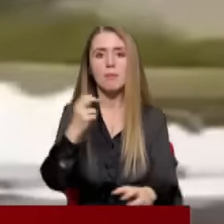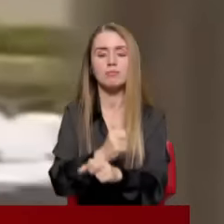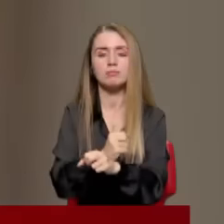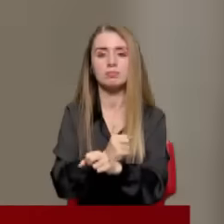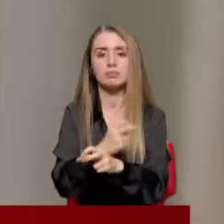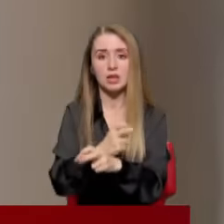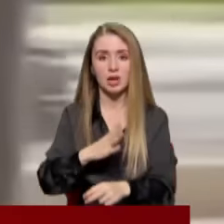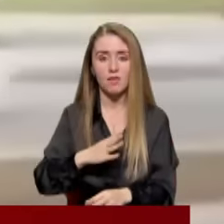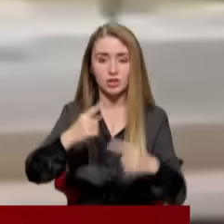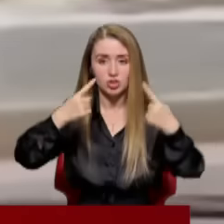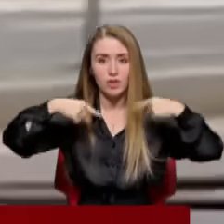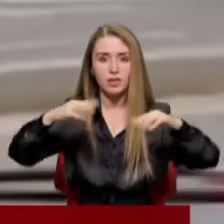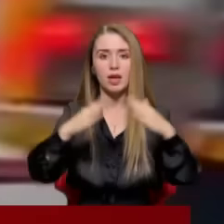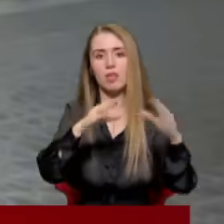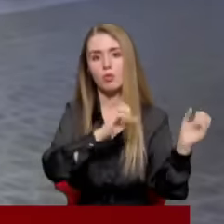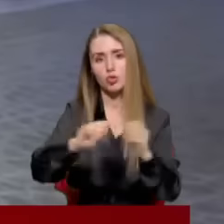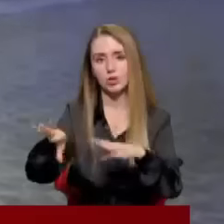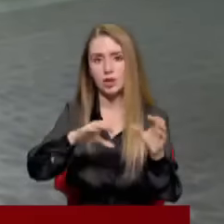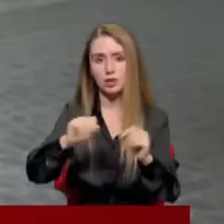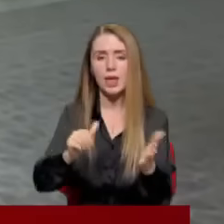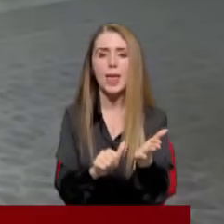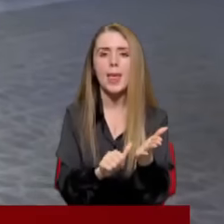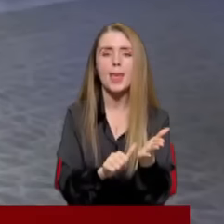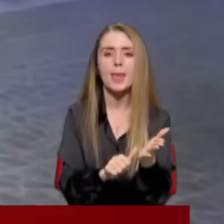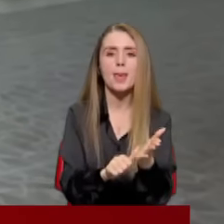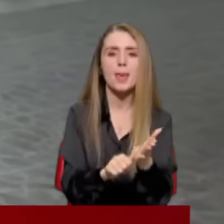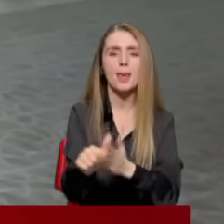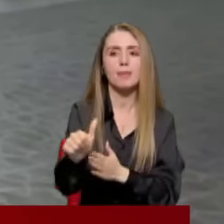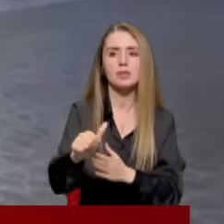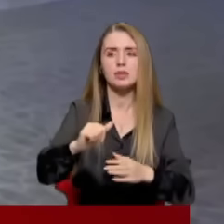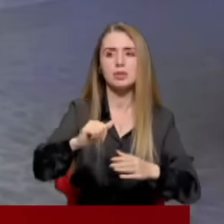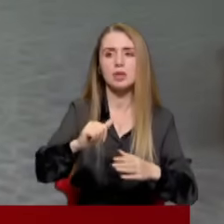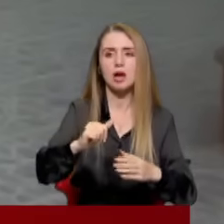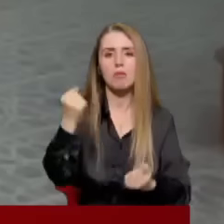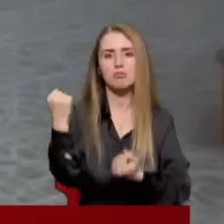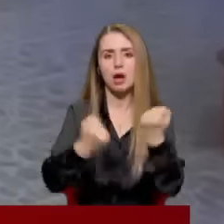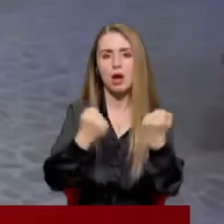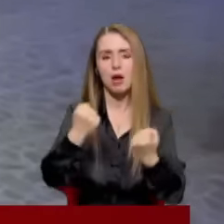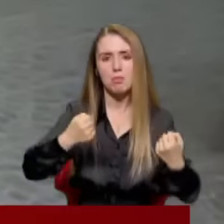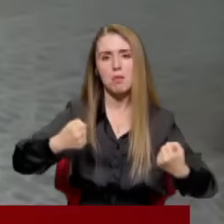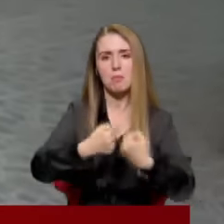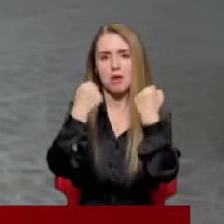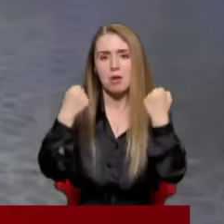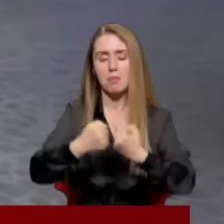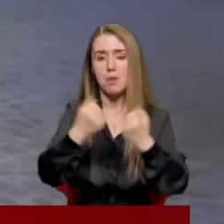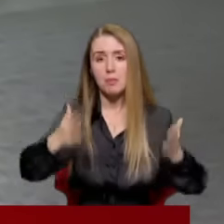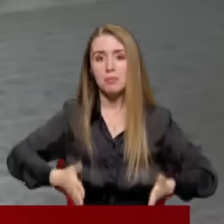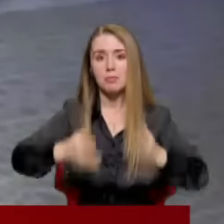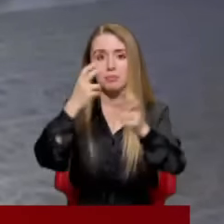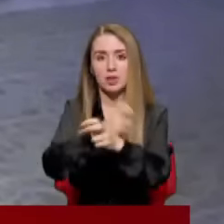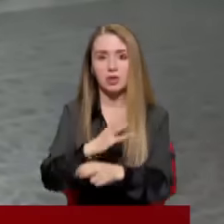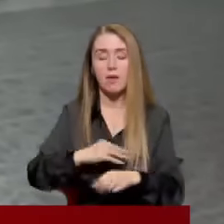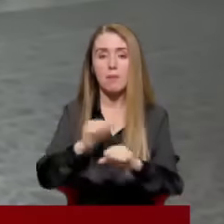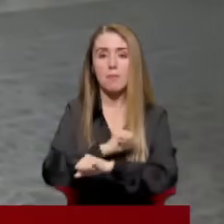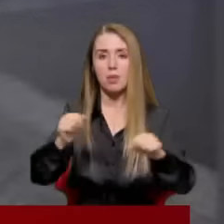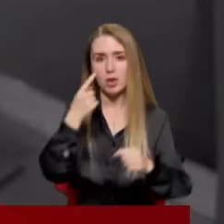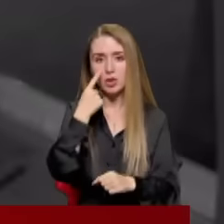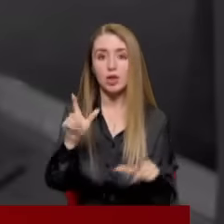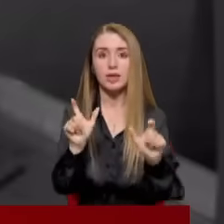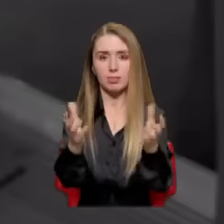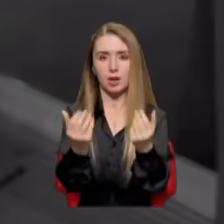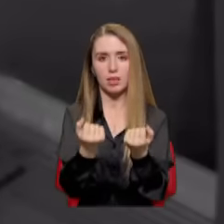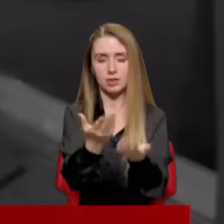çıktı. Çevredeki evler boşaltıldı. Hepsini ezmiş arabaları, apartmanların tehlikesi var mı? Patlamaya karşı